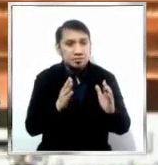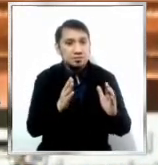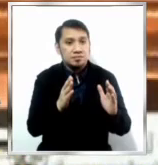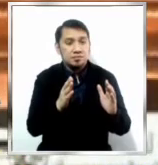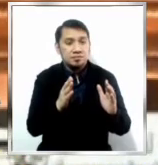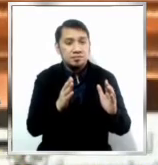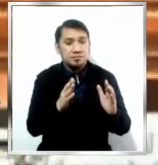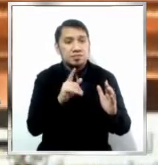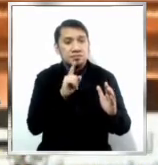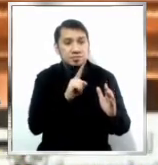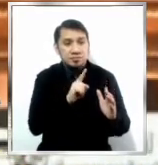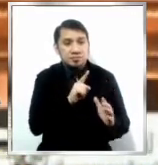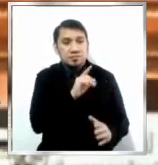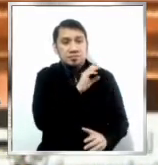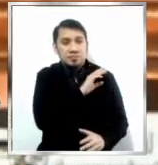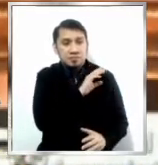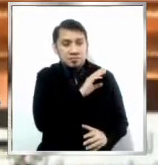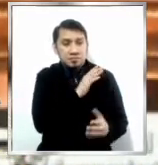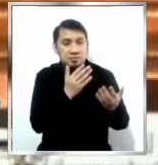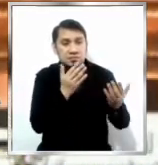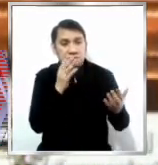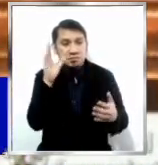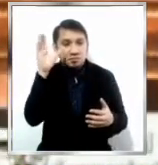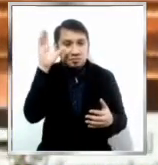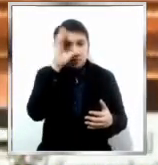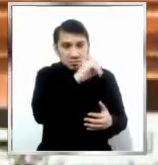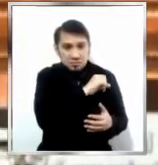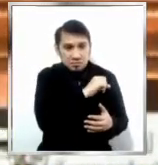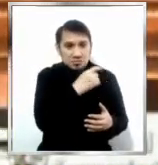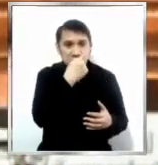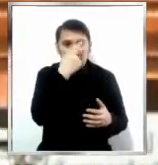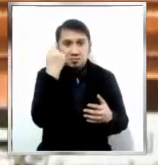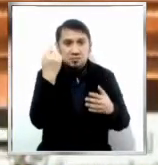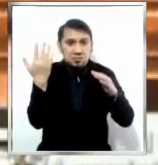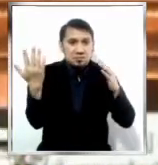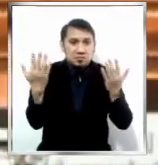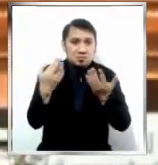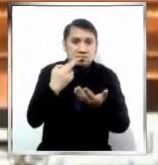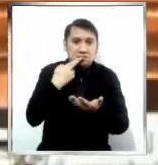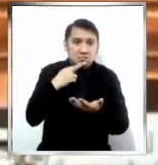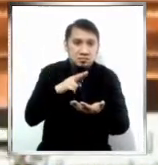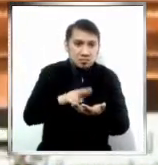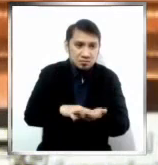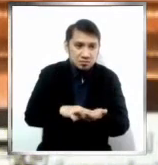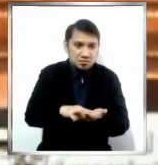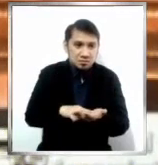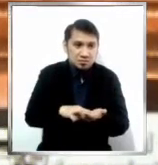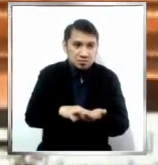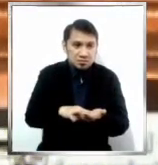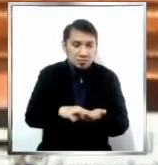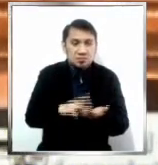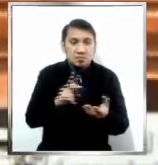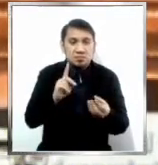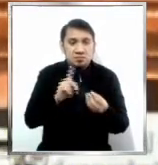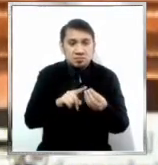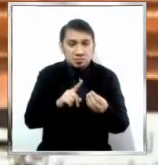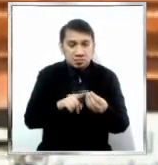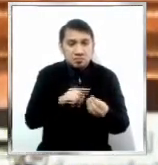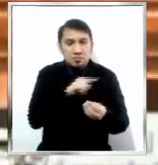character presumption. Kasi wala namang nag-report na Marines na nagsabi nagwawala